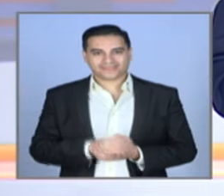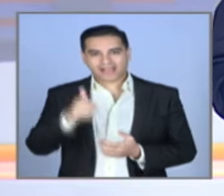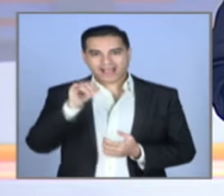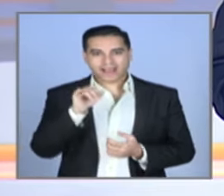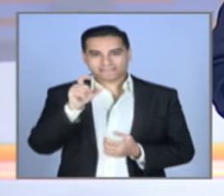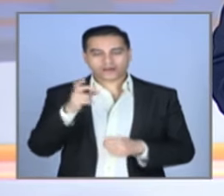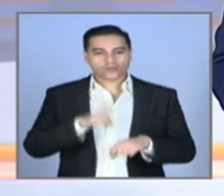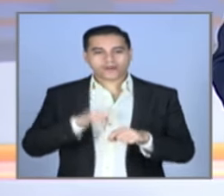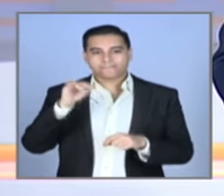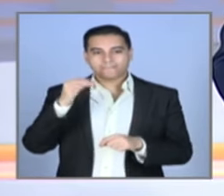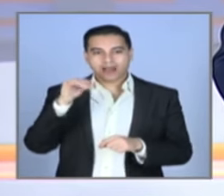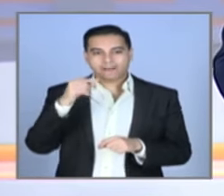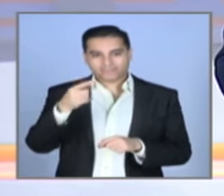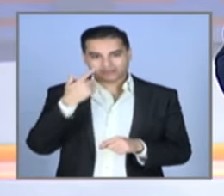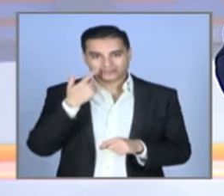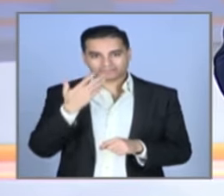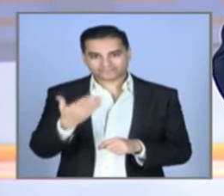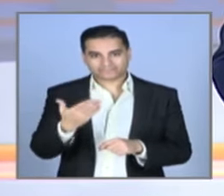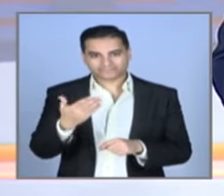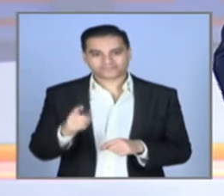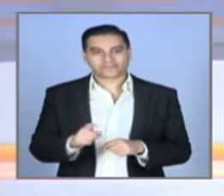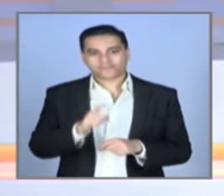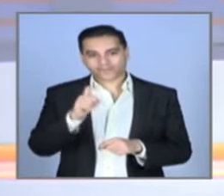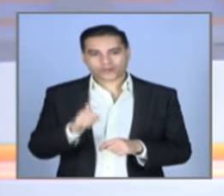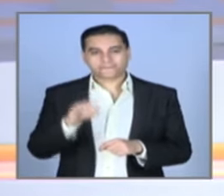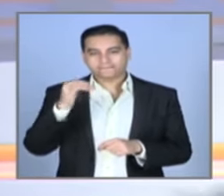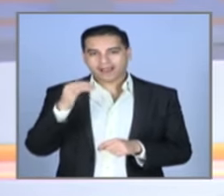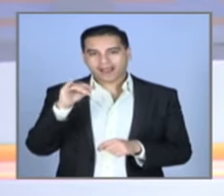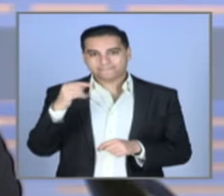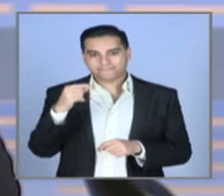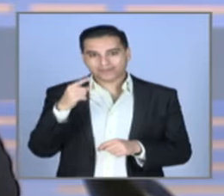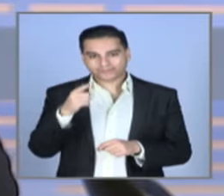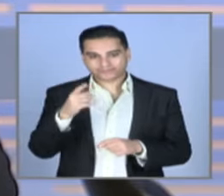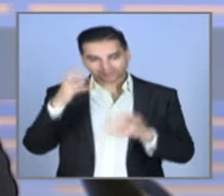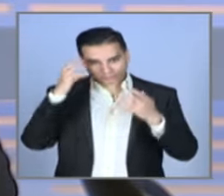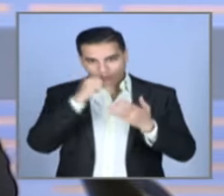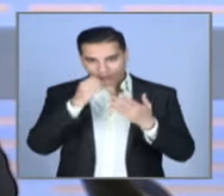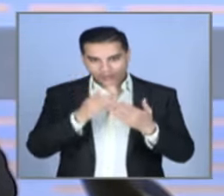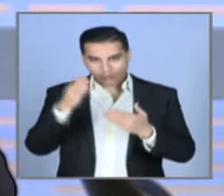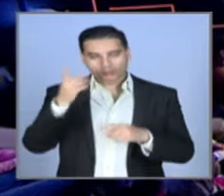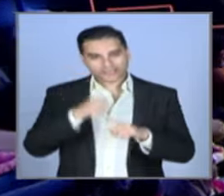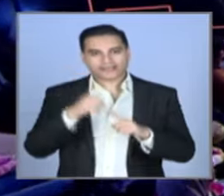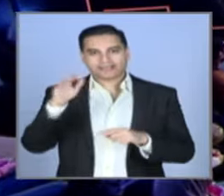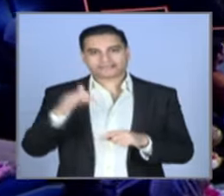أيمن ومحمد، محمد وأيمن. محمد هتروح تسمع أغنية وترجع لنا تاني، تفضل.